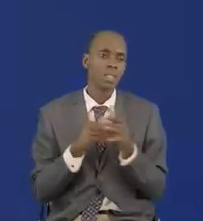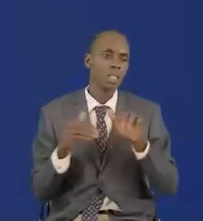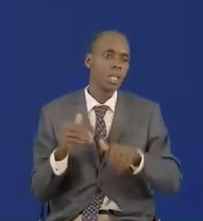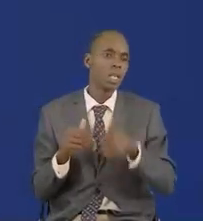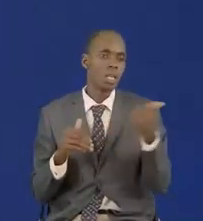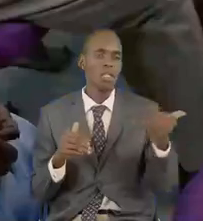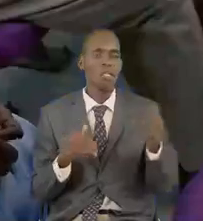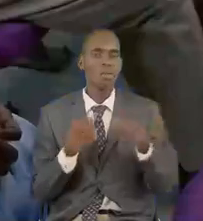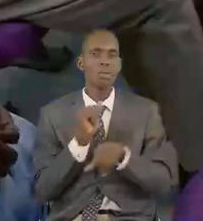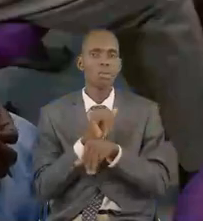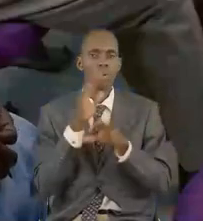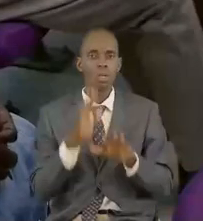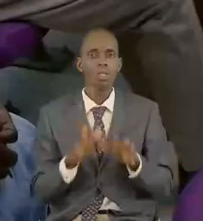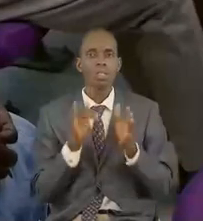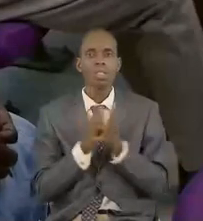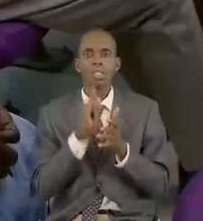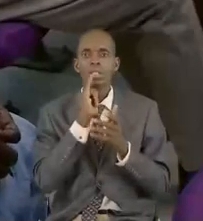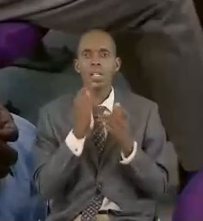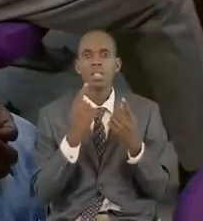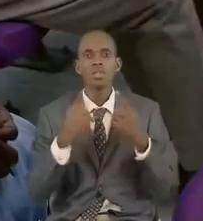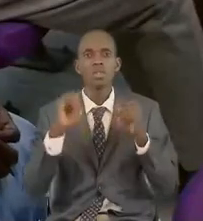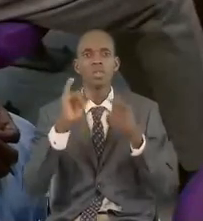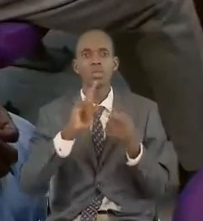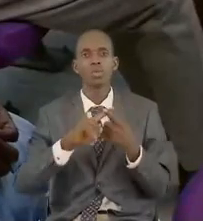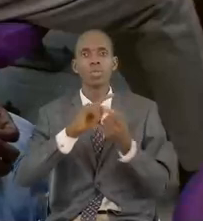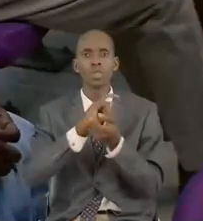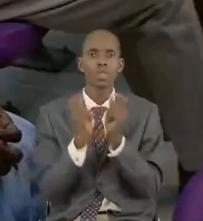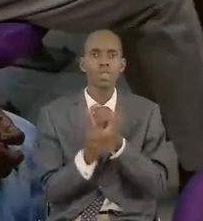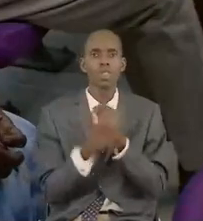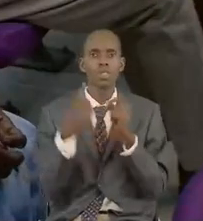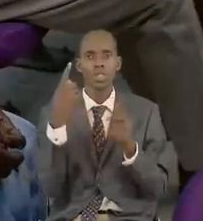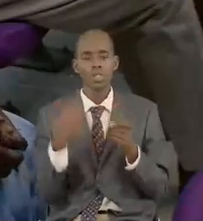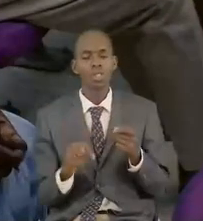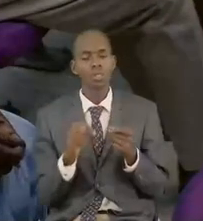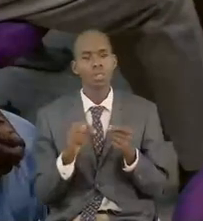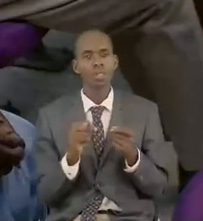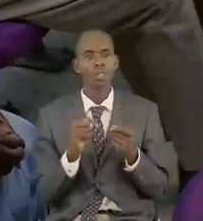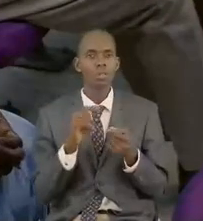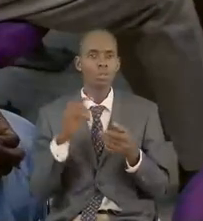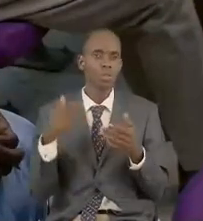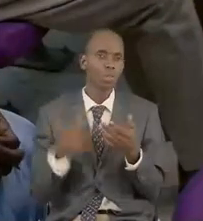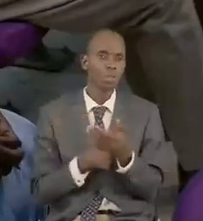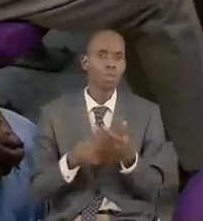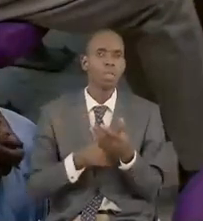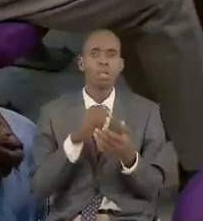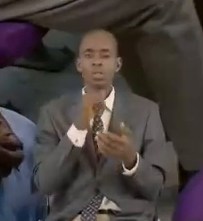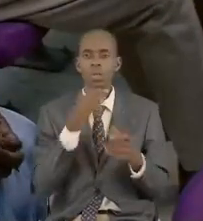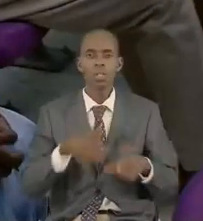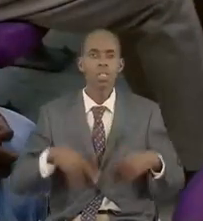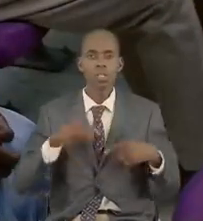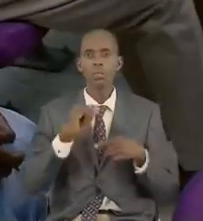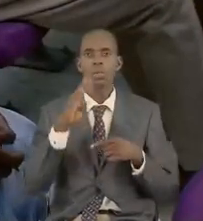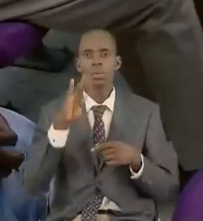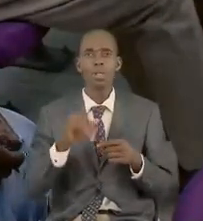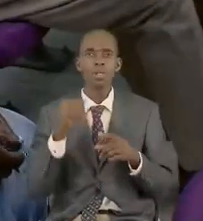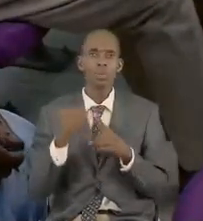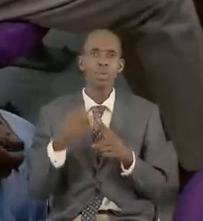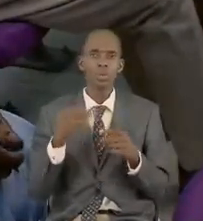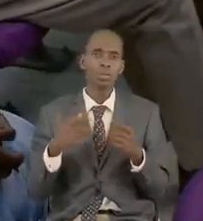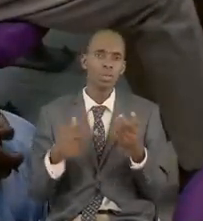qui change l'Évangile et ne vit pas selon la parole de l'Évangile si tu